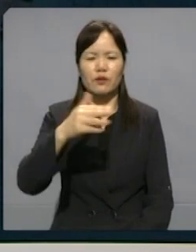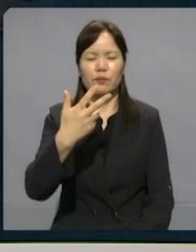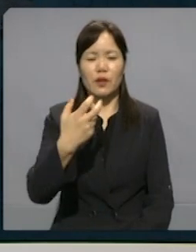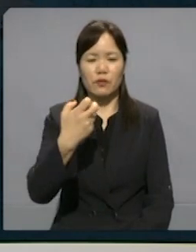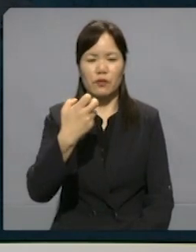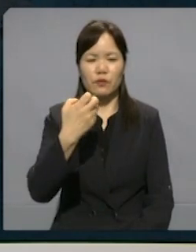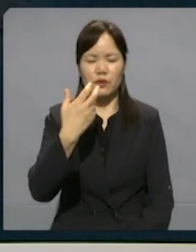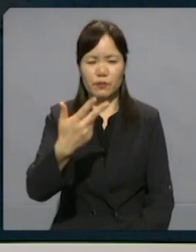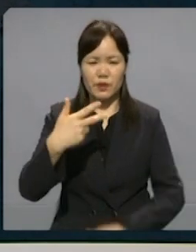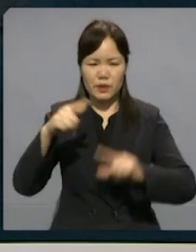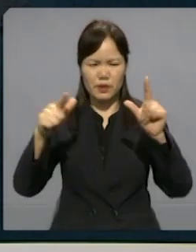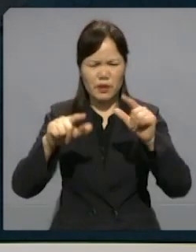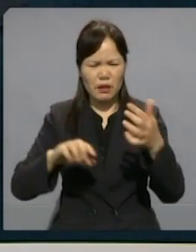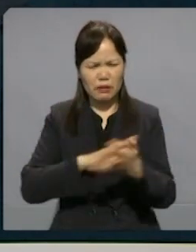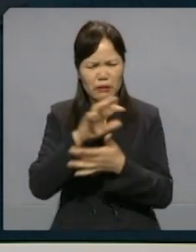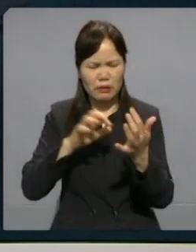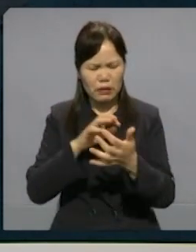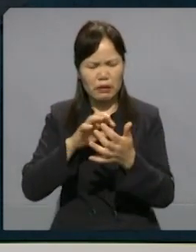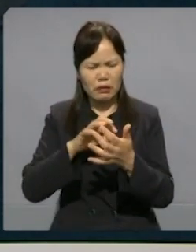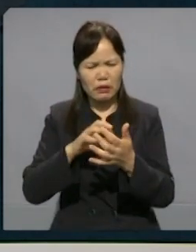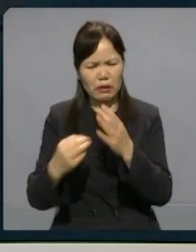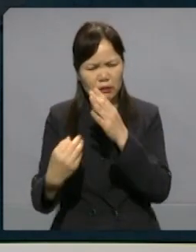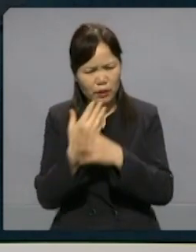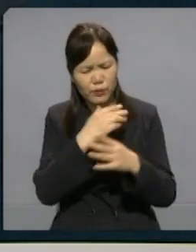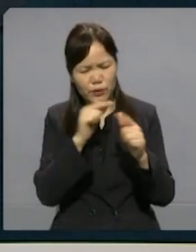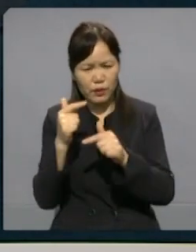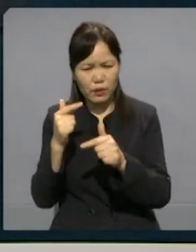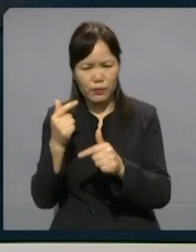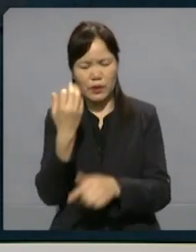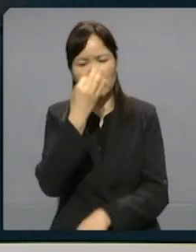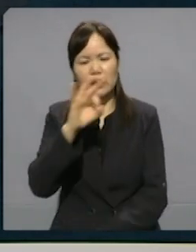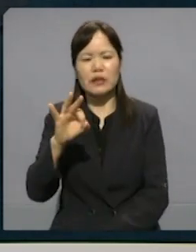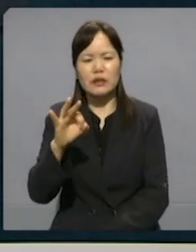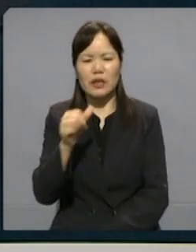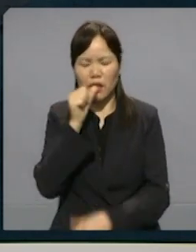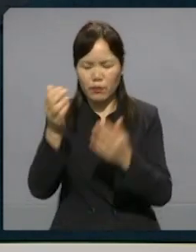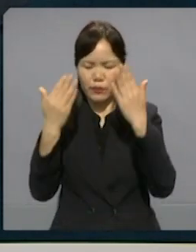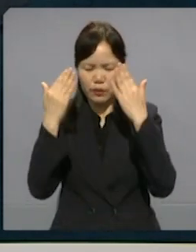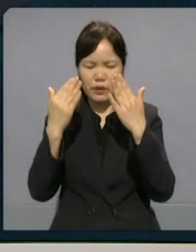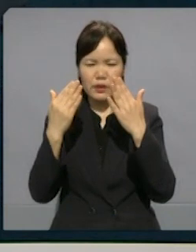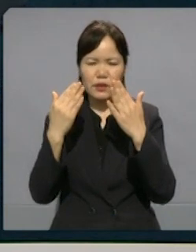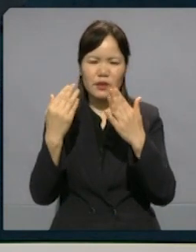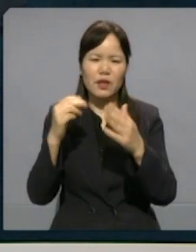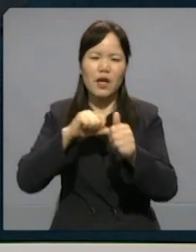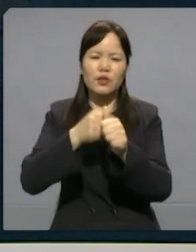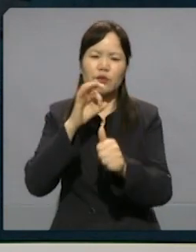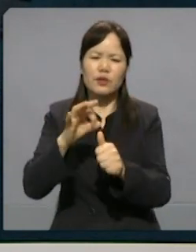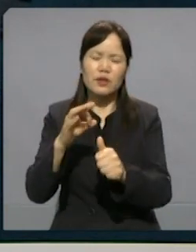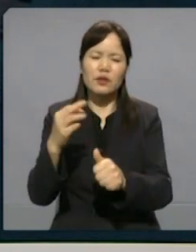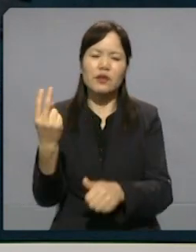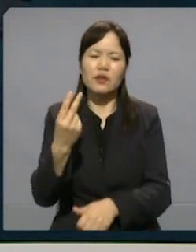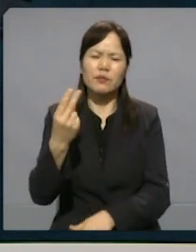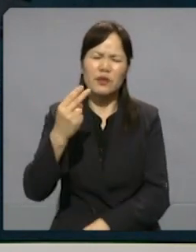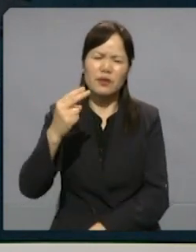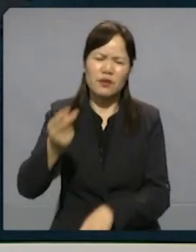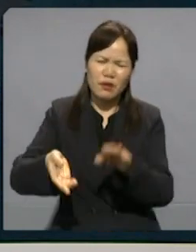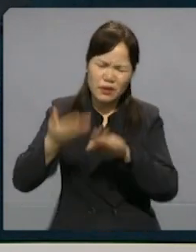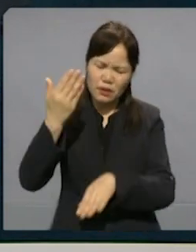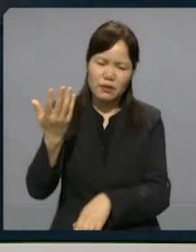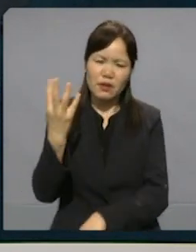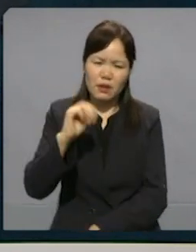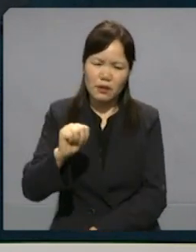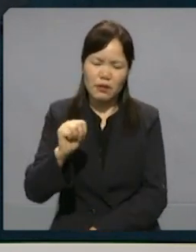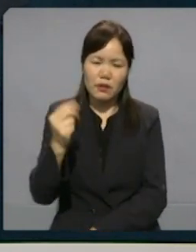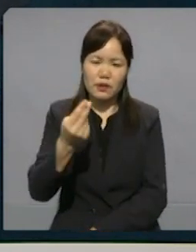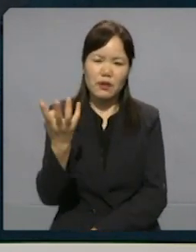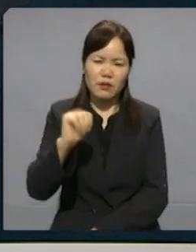1997년 대법원에서 내란과 뇌물수수 등의 혐의가 인정돼 무기징역과 추징금 2,205억 원의 형이 확정됐지만 전 재산이